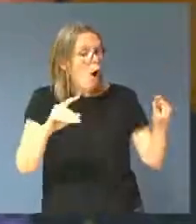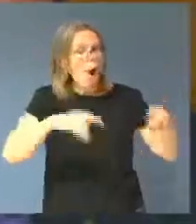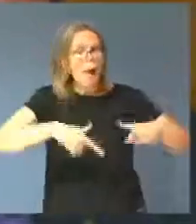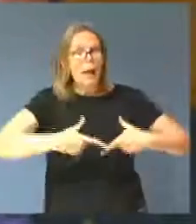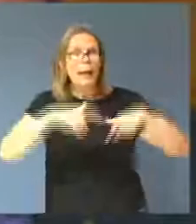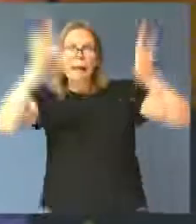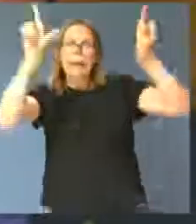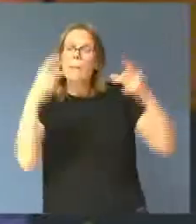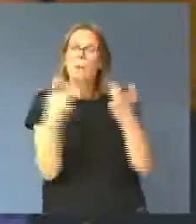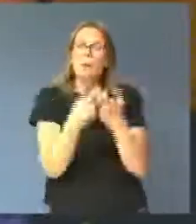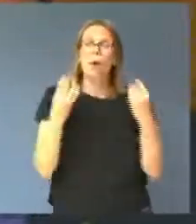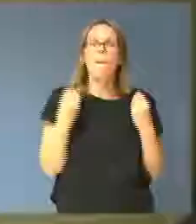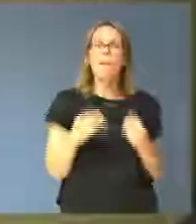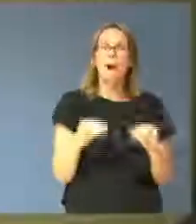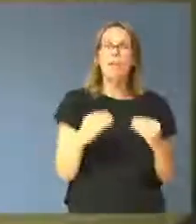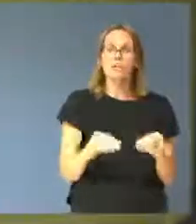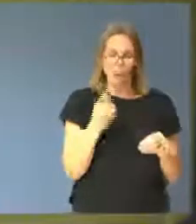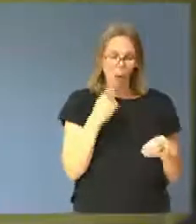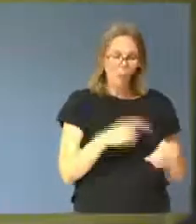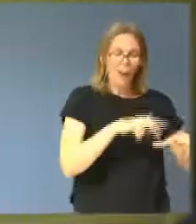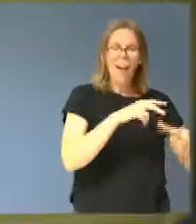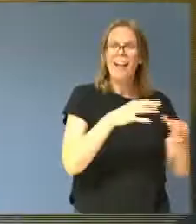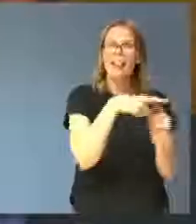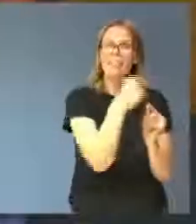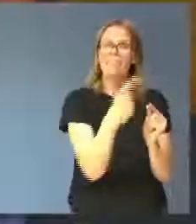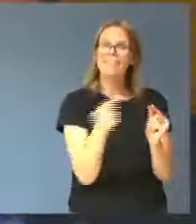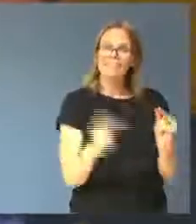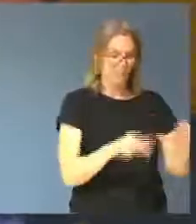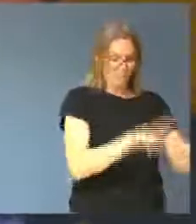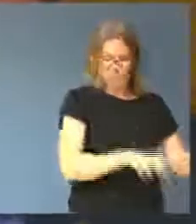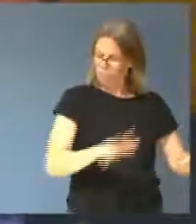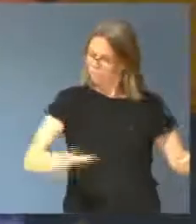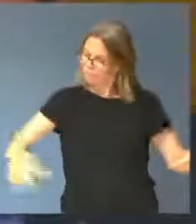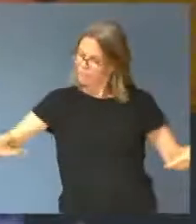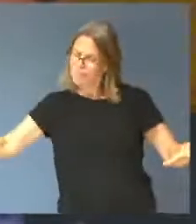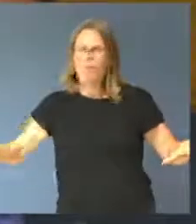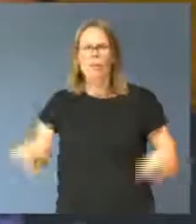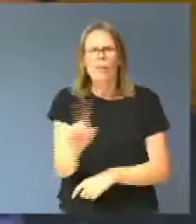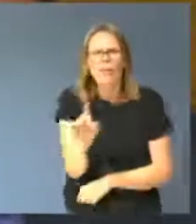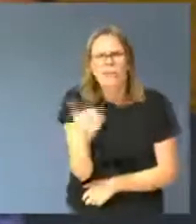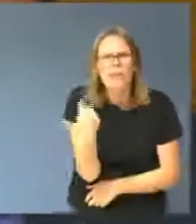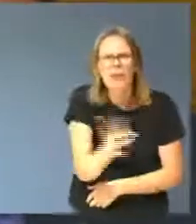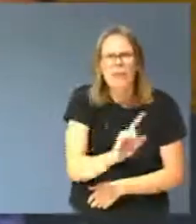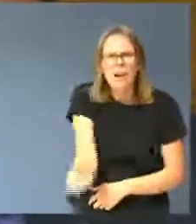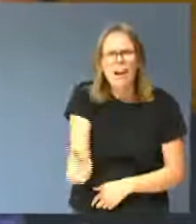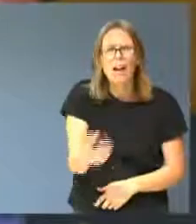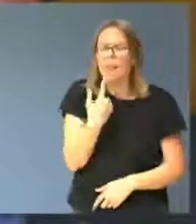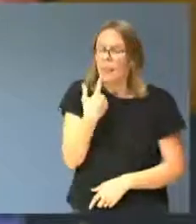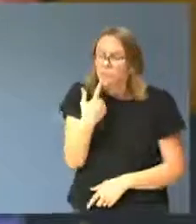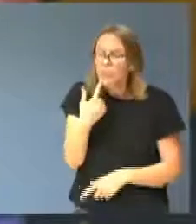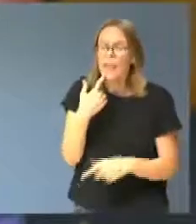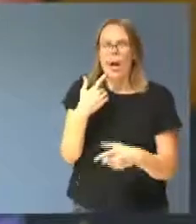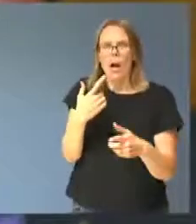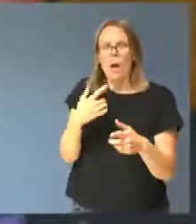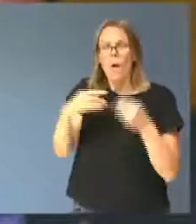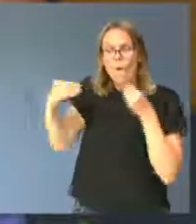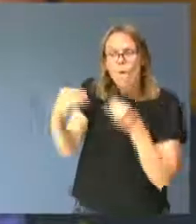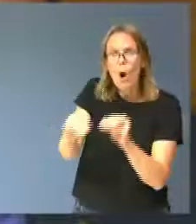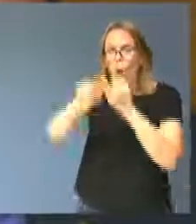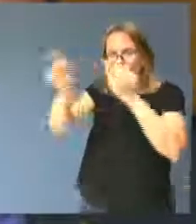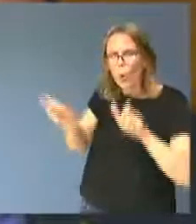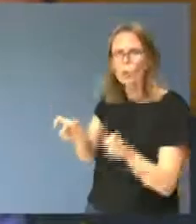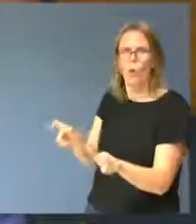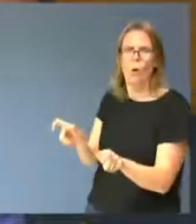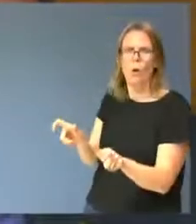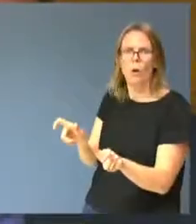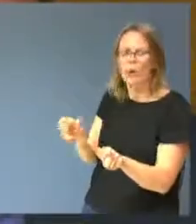marchés du cannabis. C'est contrôler la vente, contrôler également ce qui est vendu. Et ce que